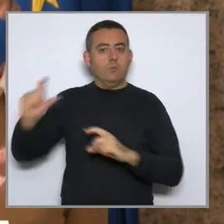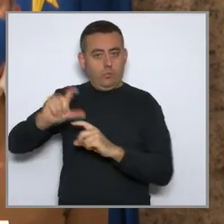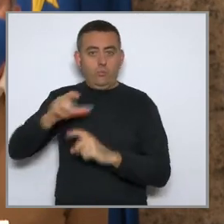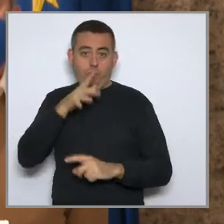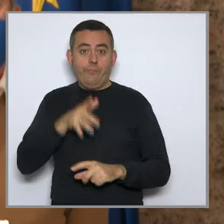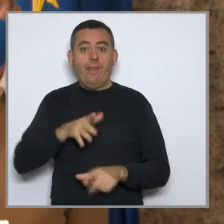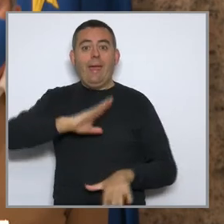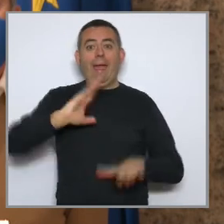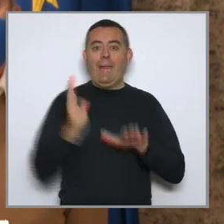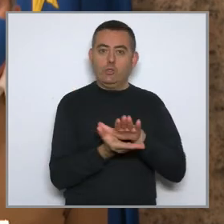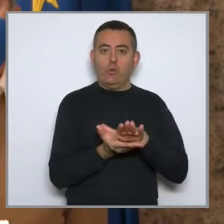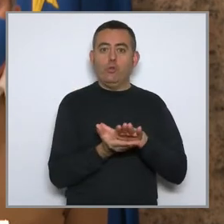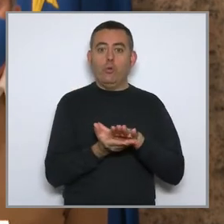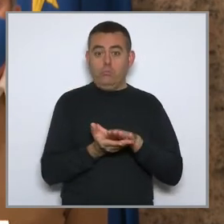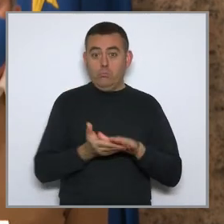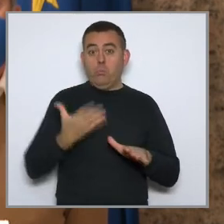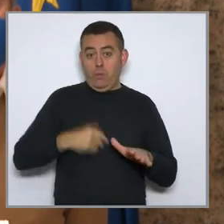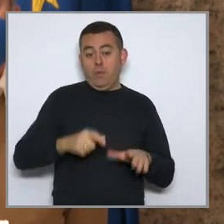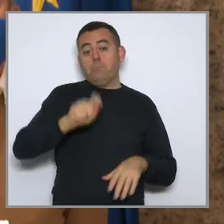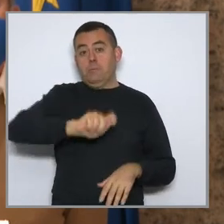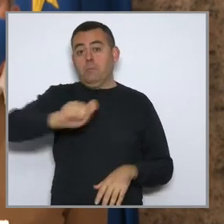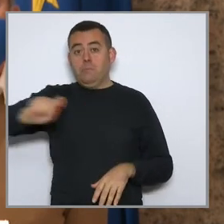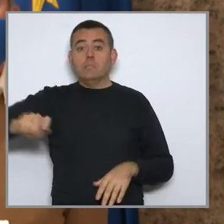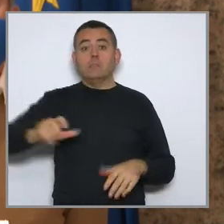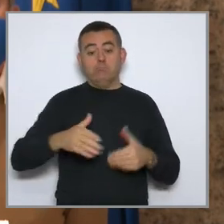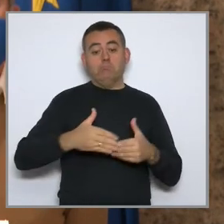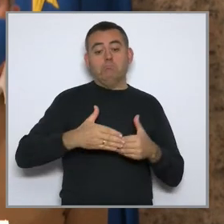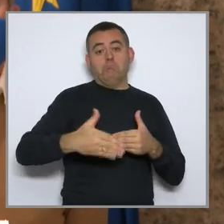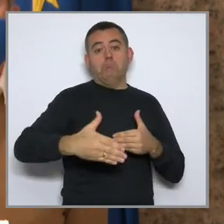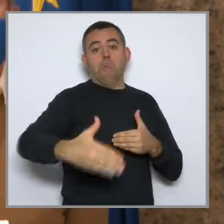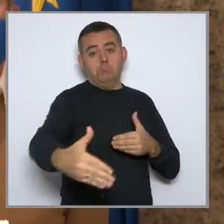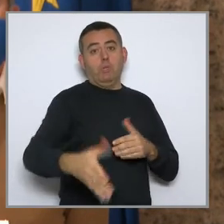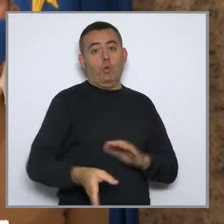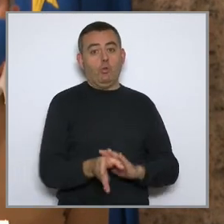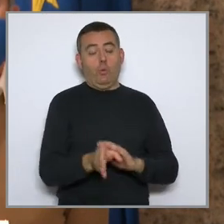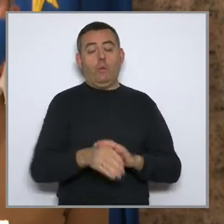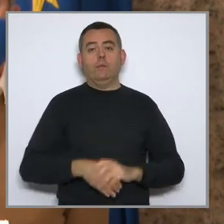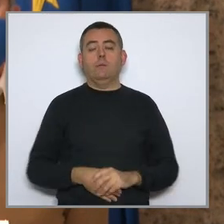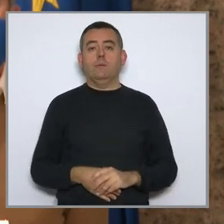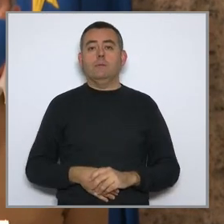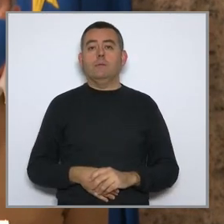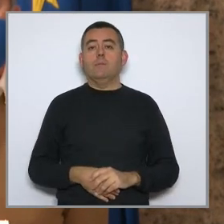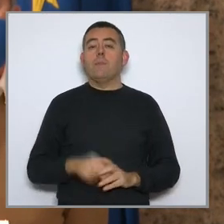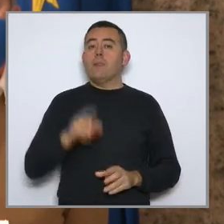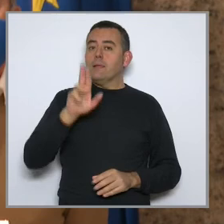a més prolongant-se en els propers mesos, i per una altra banda estan també